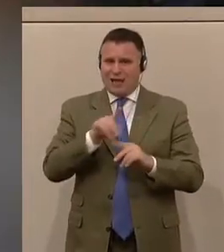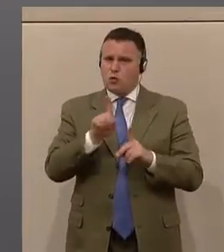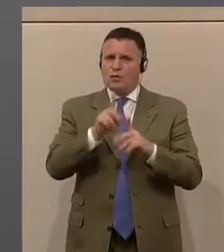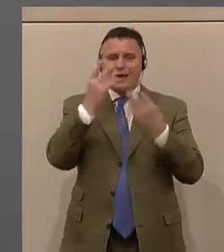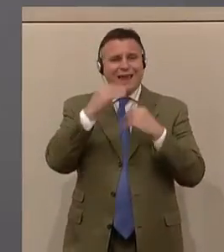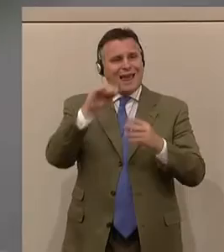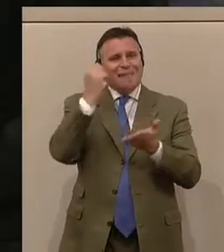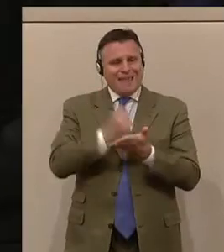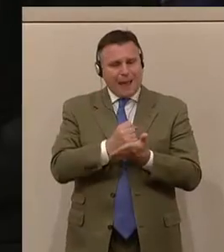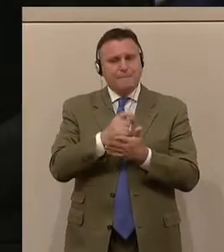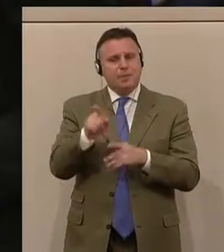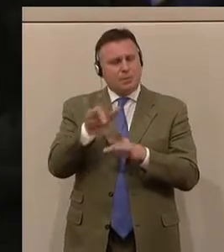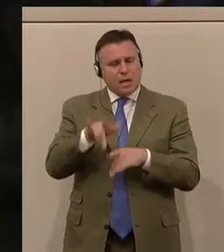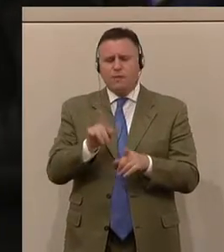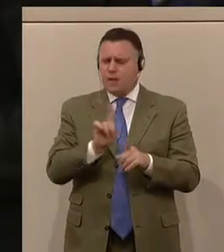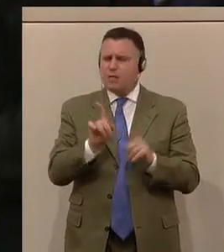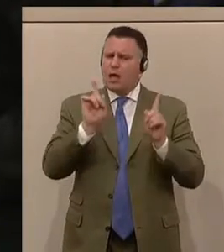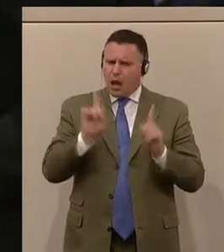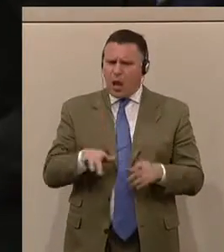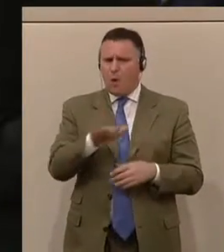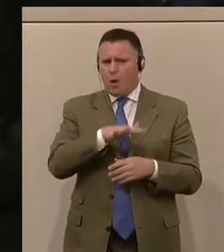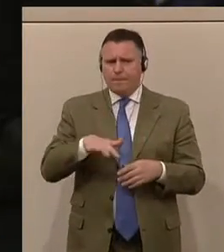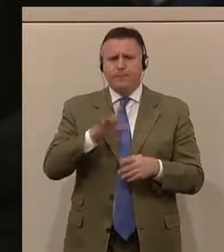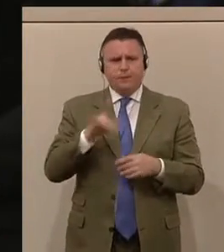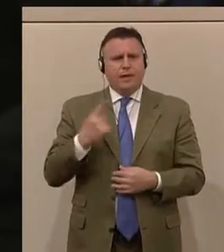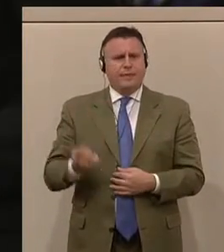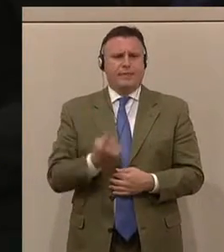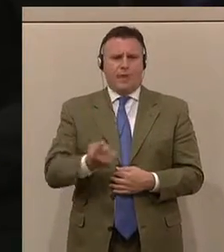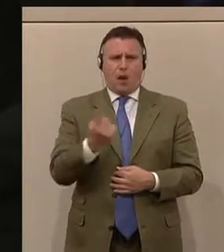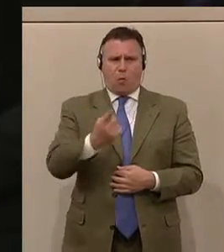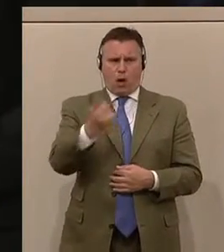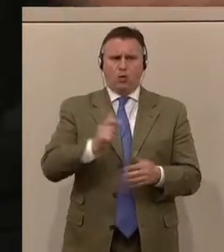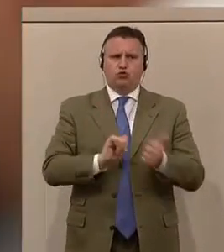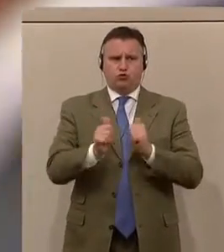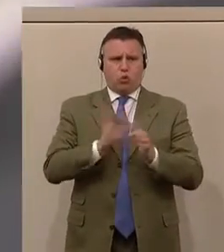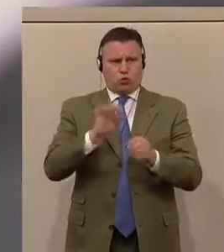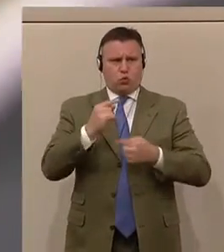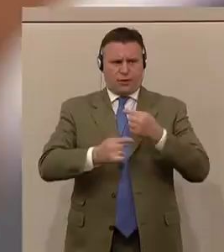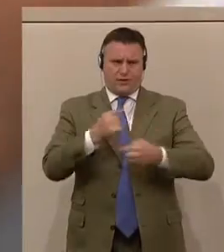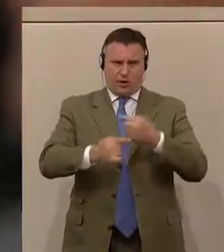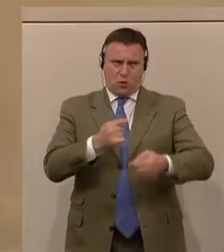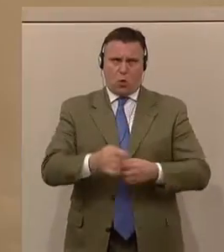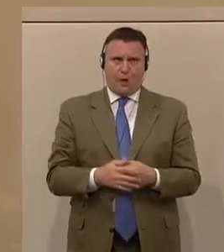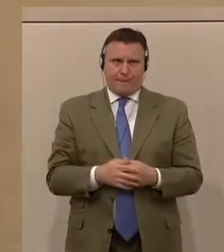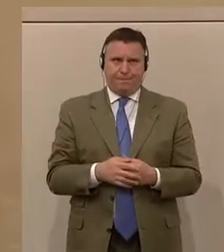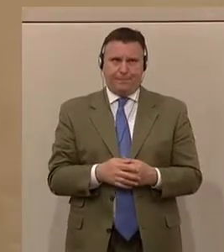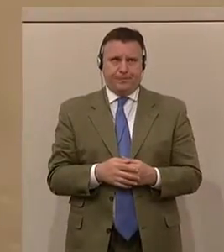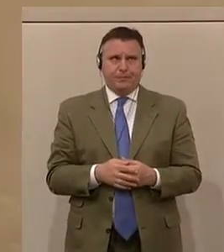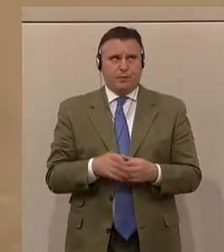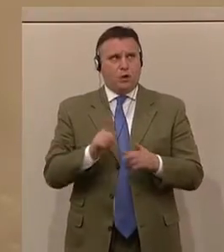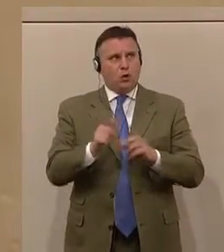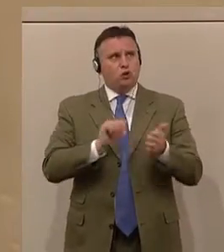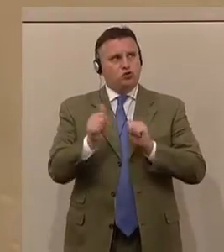Ehrenamt Großartiges leistet, ankommen. Es muss auch nachhaltig für die Entwicklung des Sports in Österreich gesorgt werden und dass